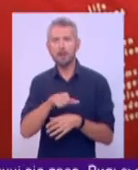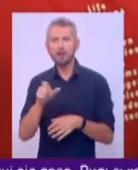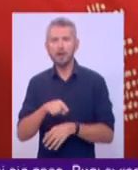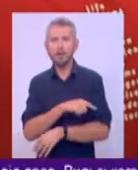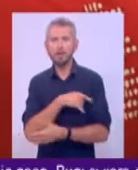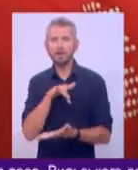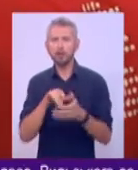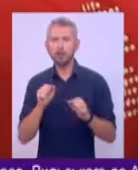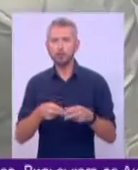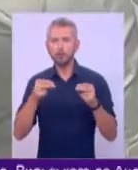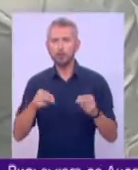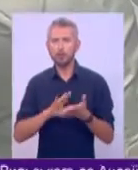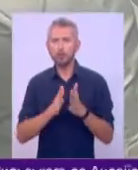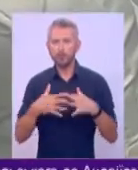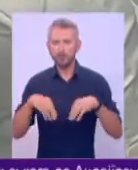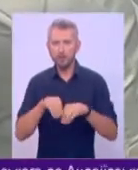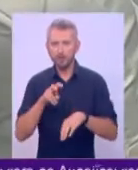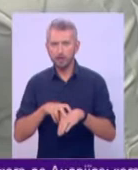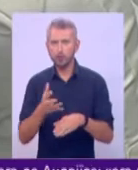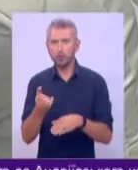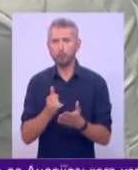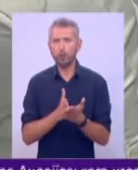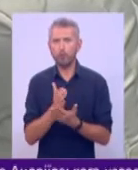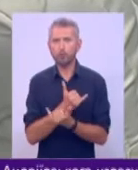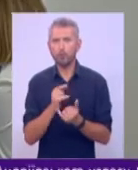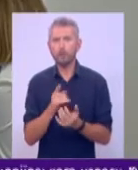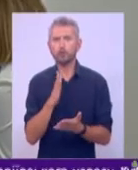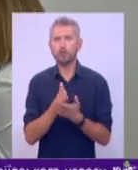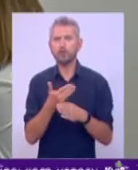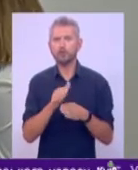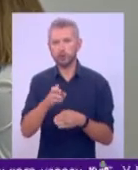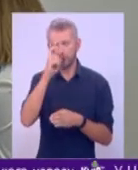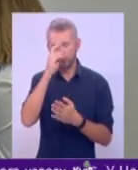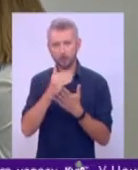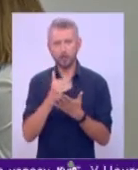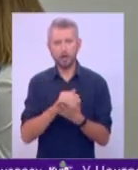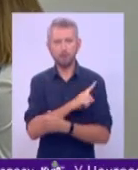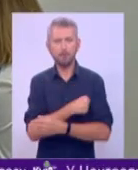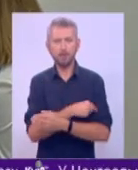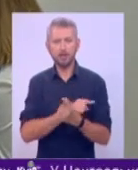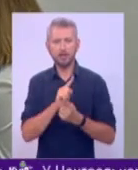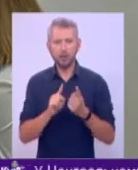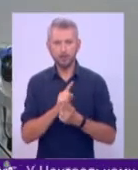зможуть укласти договір із сімейним лікарем та отримати обслуговування, що є частиною державної програми медреформи.